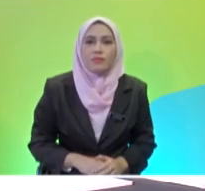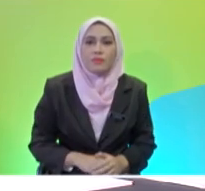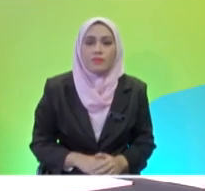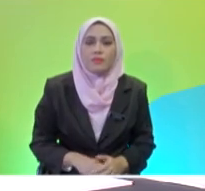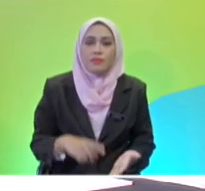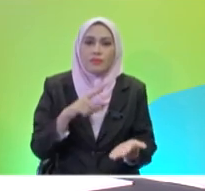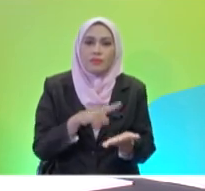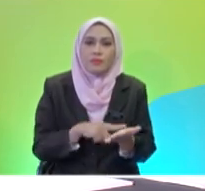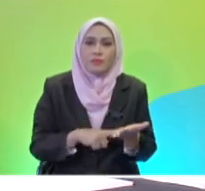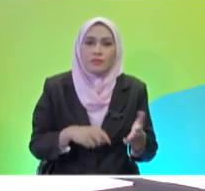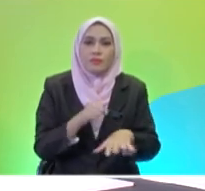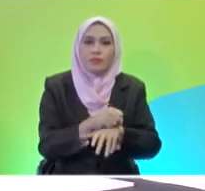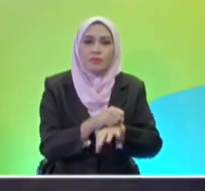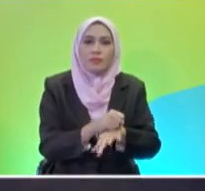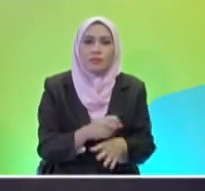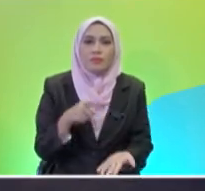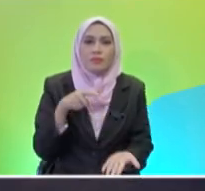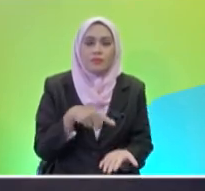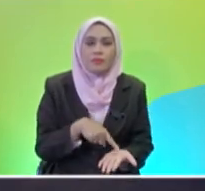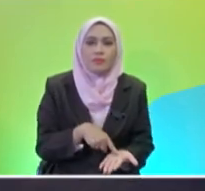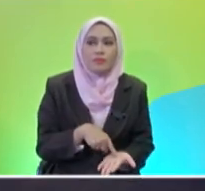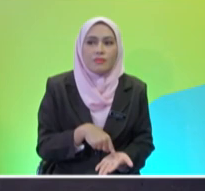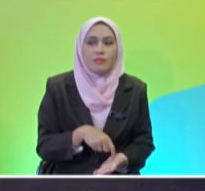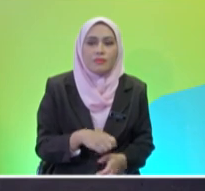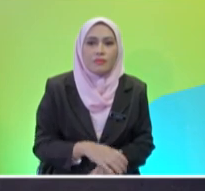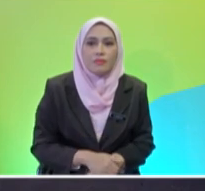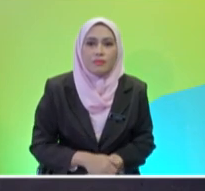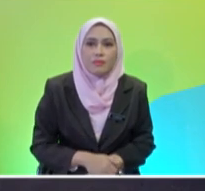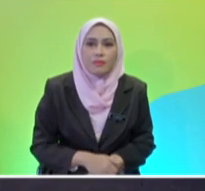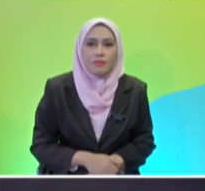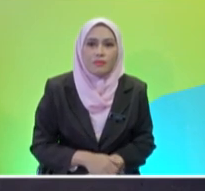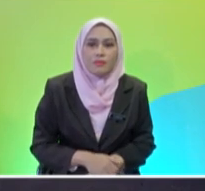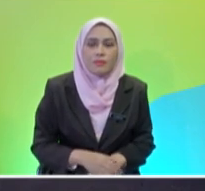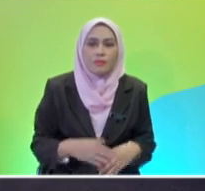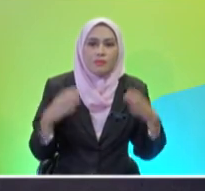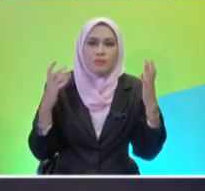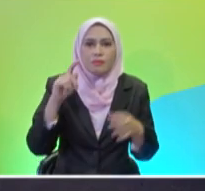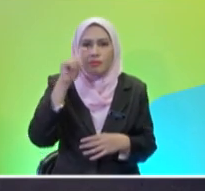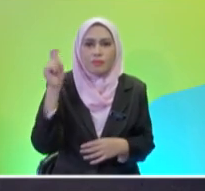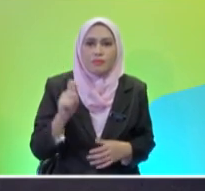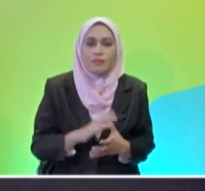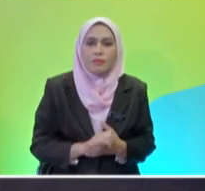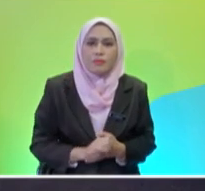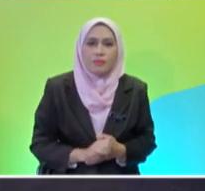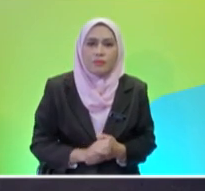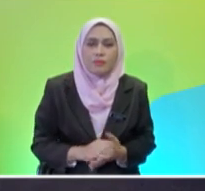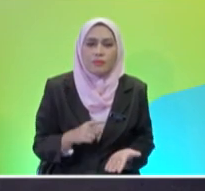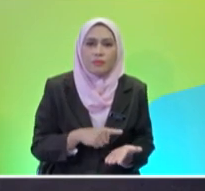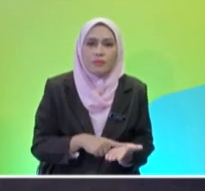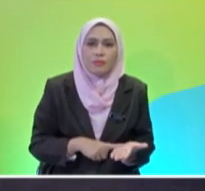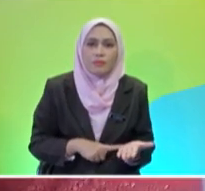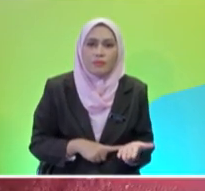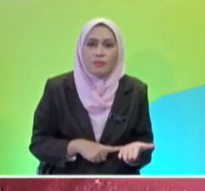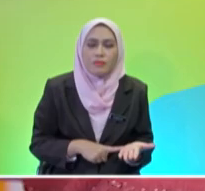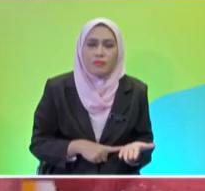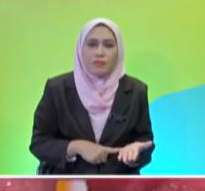Cicing! Apakah serangga ini? Cuma teka. Apa ni cikgu? Apakah serangga